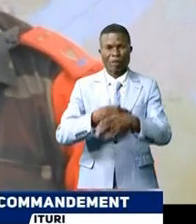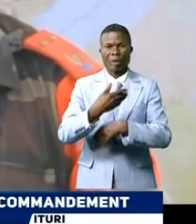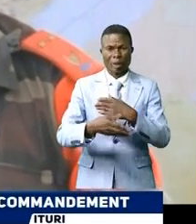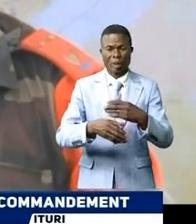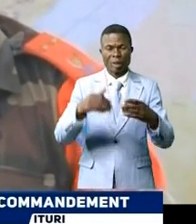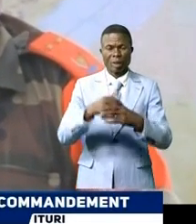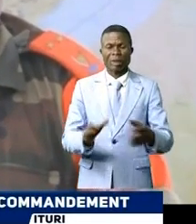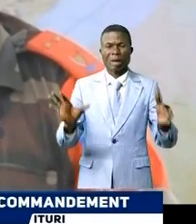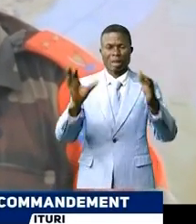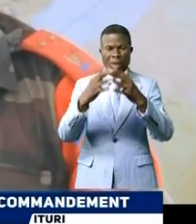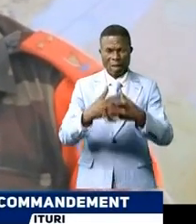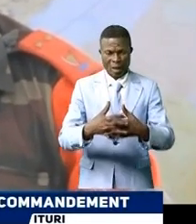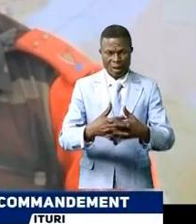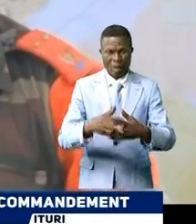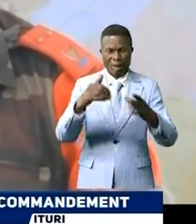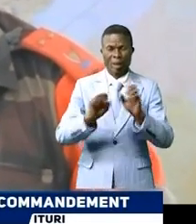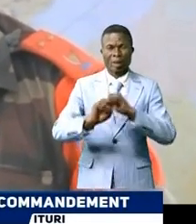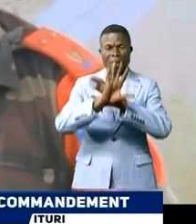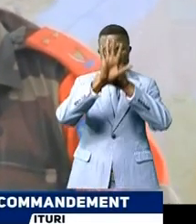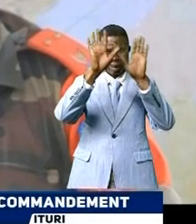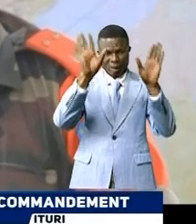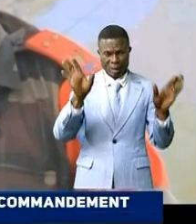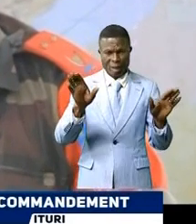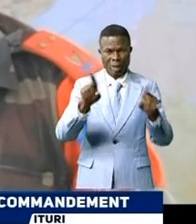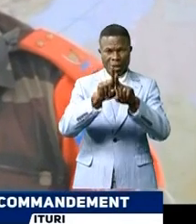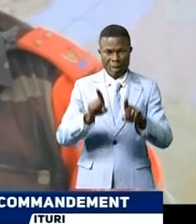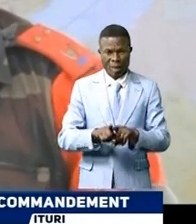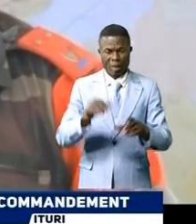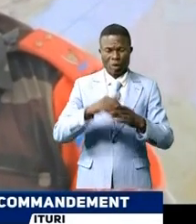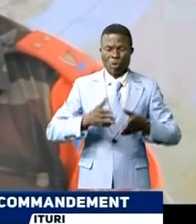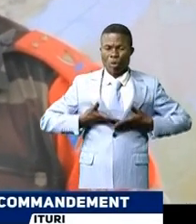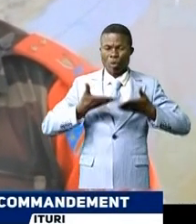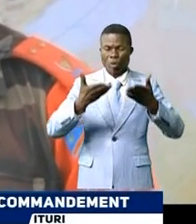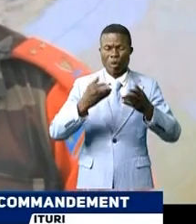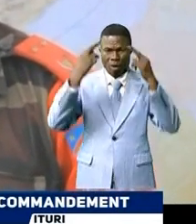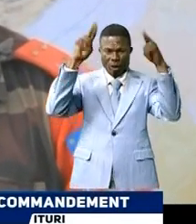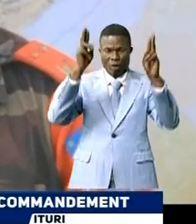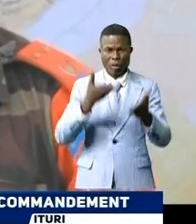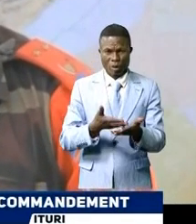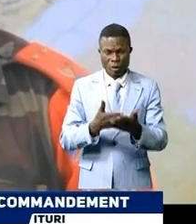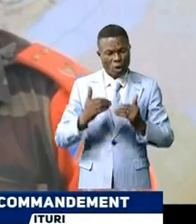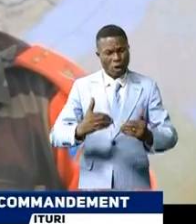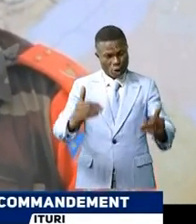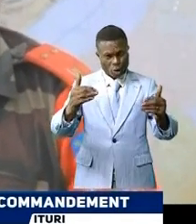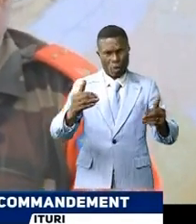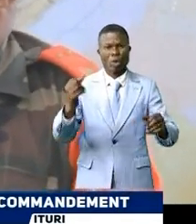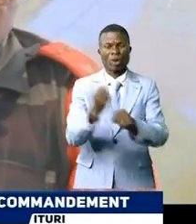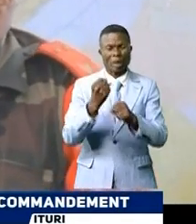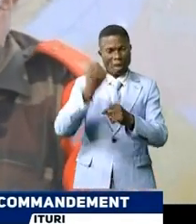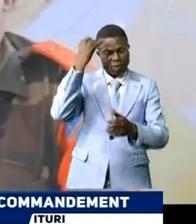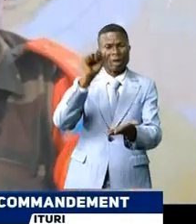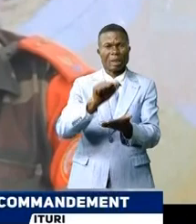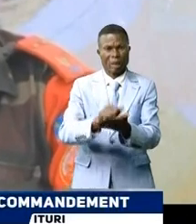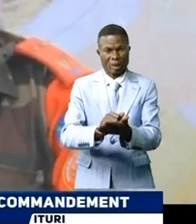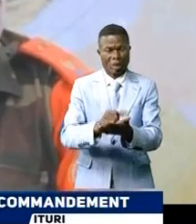dans la cohésion, dans la transparence et dans le dévouement de la réussite. Continuez donc dans ce sens-là